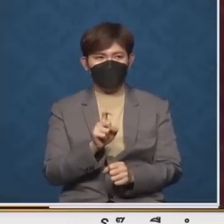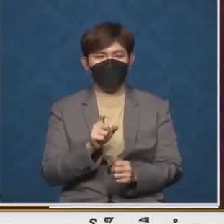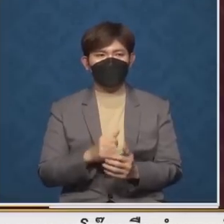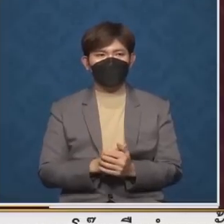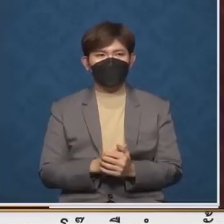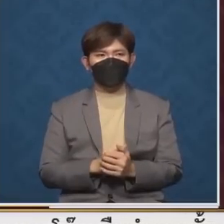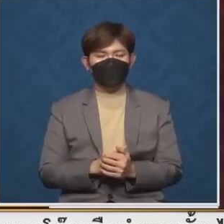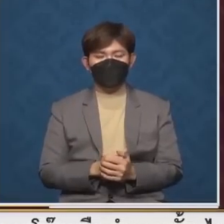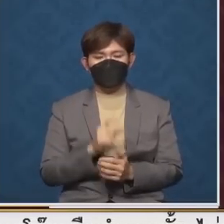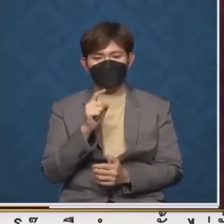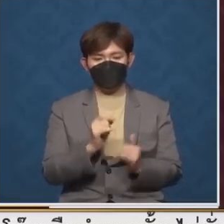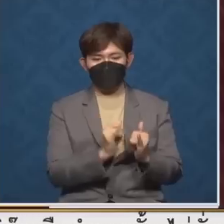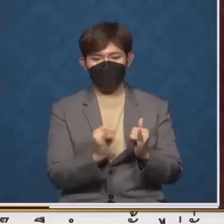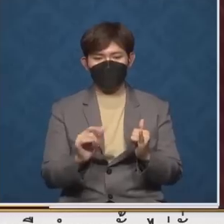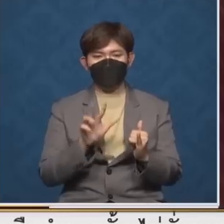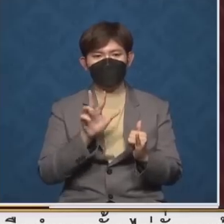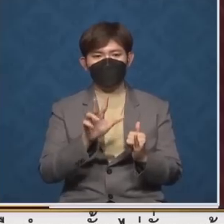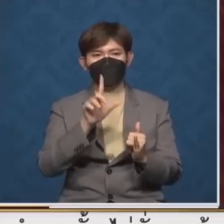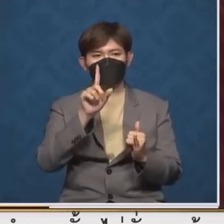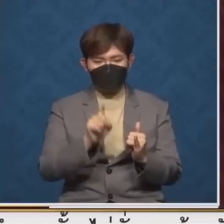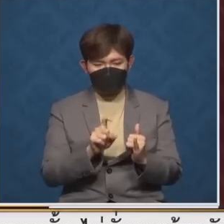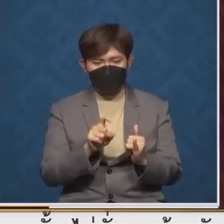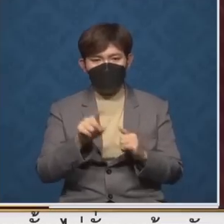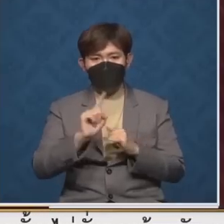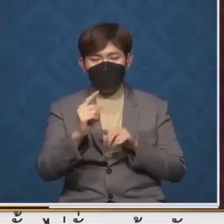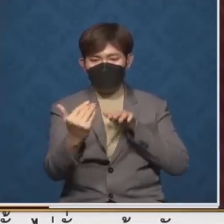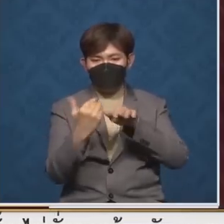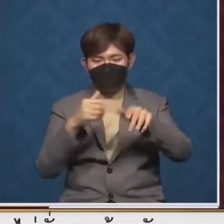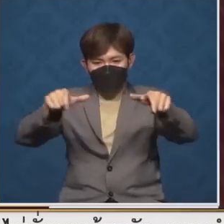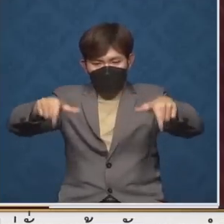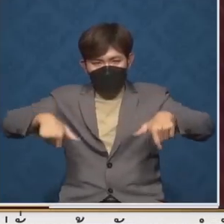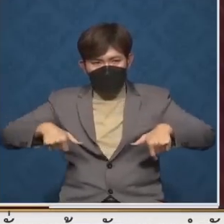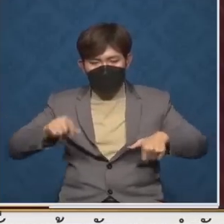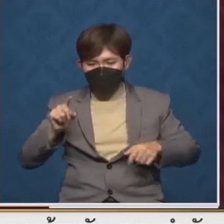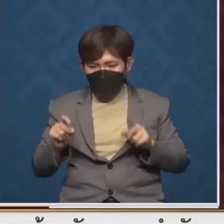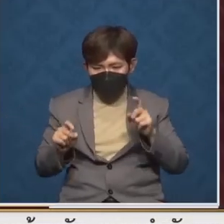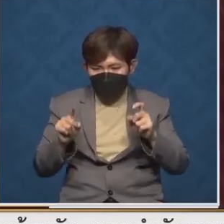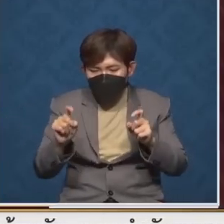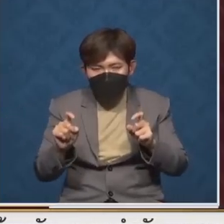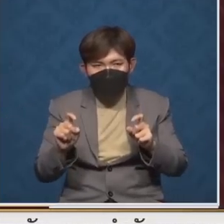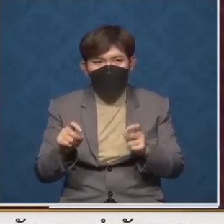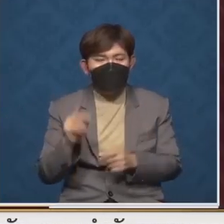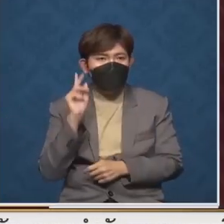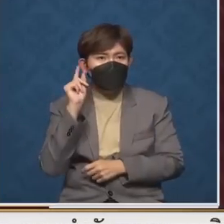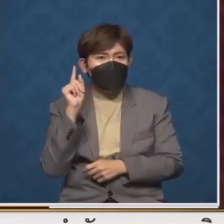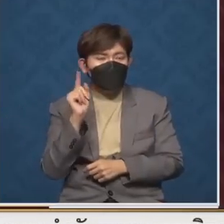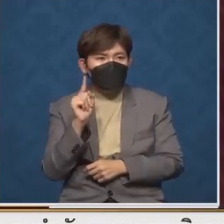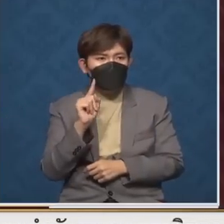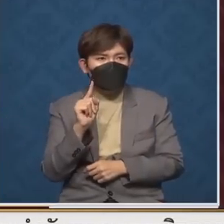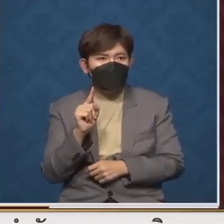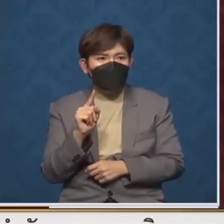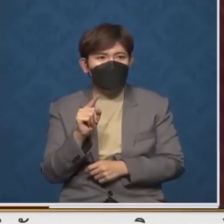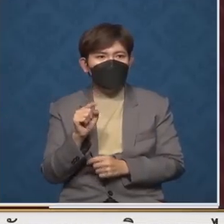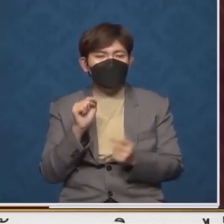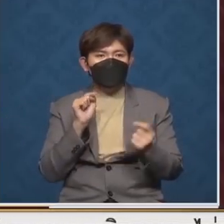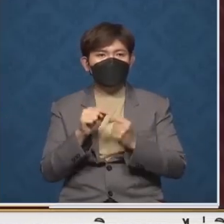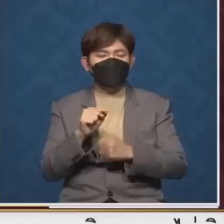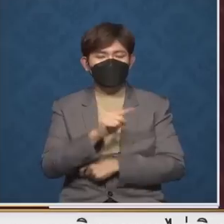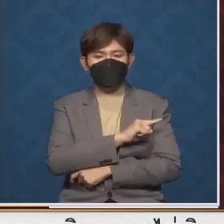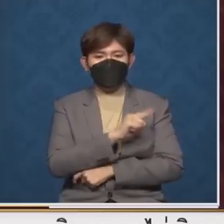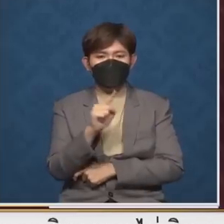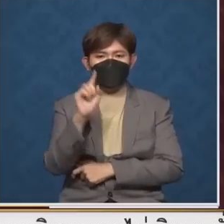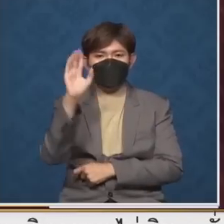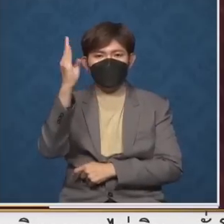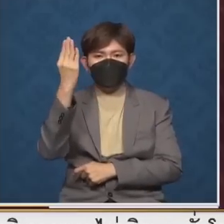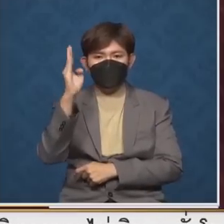สามสบ นอนตายข้างธนินวางสื่อภาตหัววาวันติดูใบไม้ร่วงครับถารู้ม